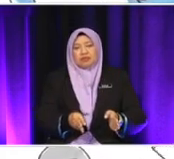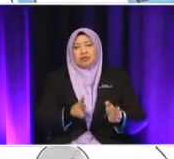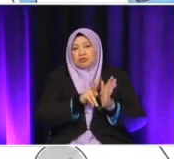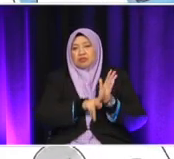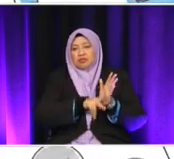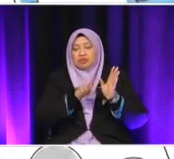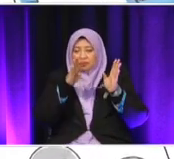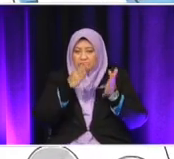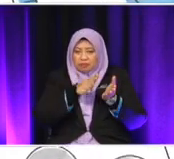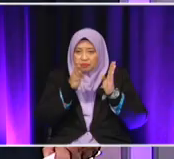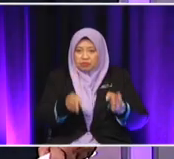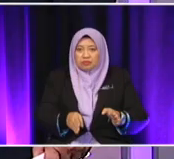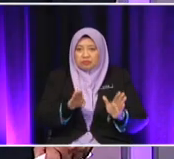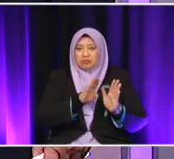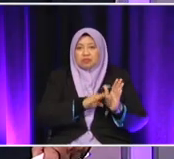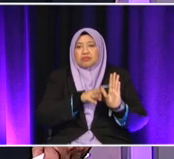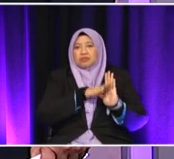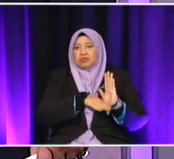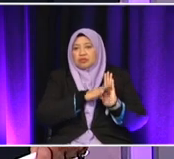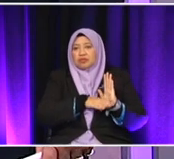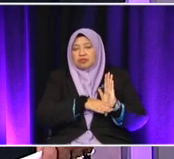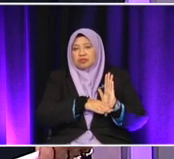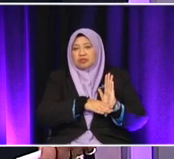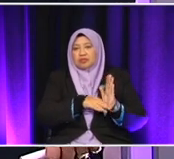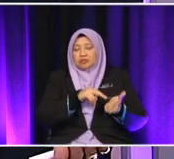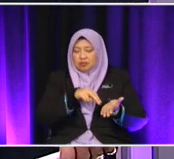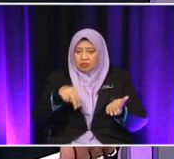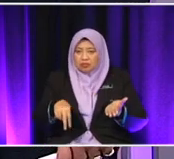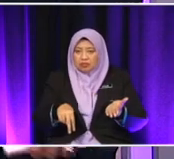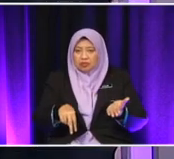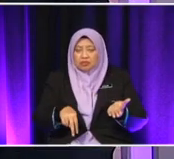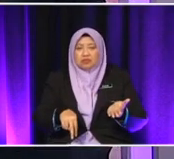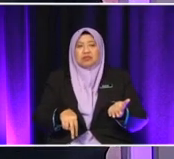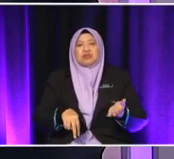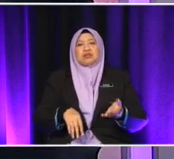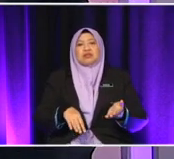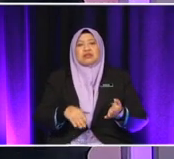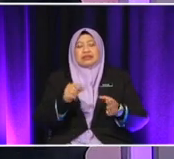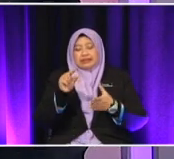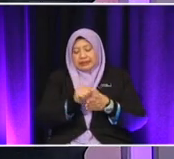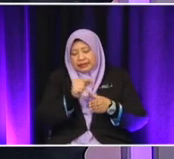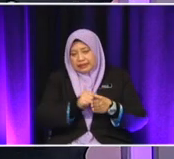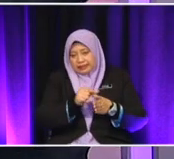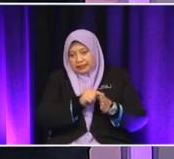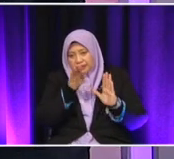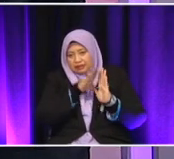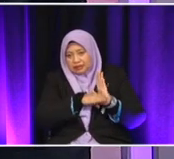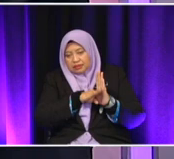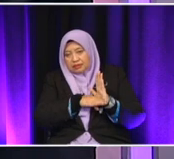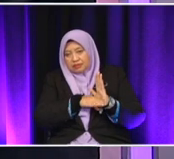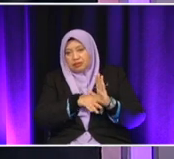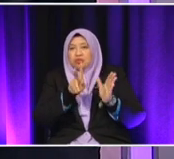menurun harga upah gaji yang perlu dibayar oleh Firma kepada burung semakin berkurangnya sukses pengeluaran